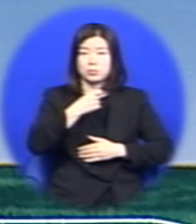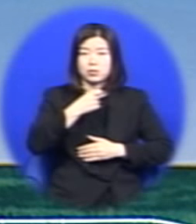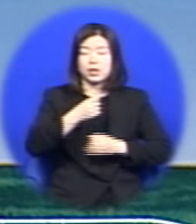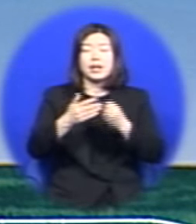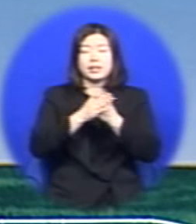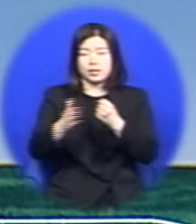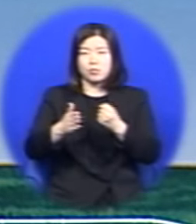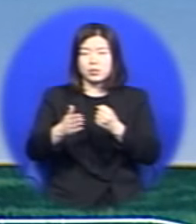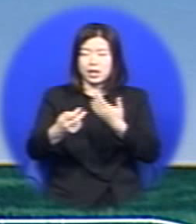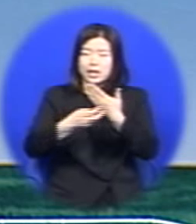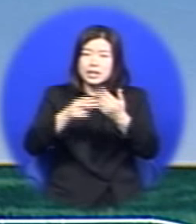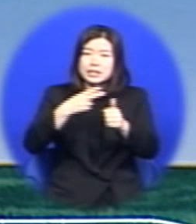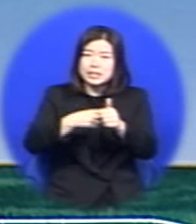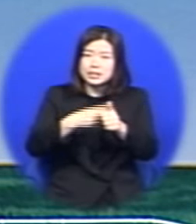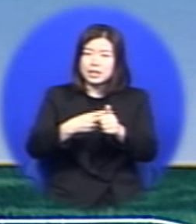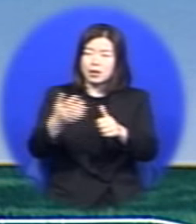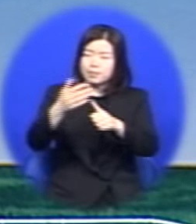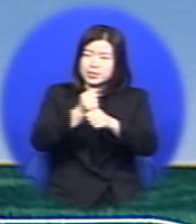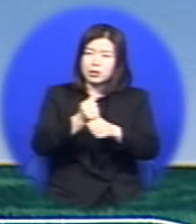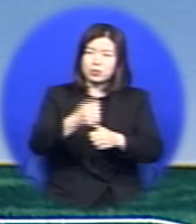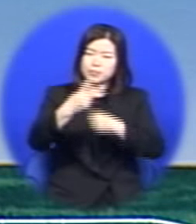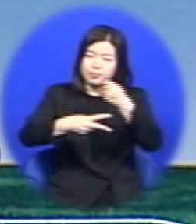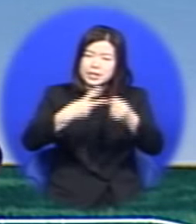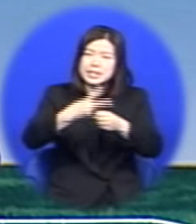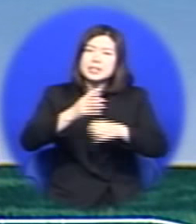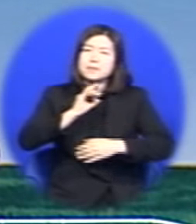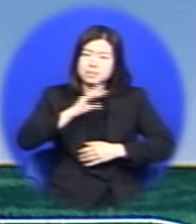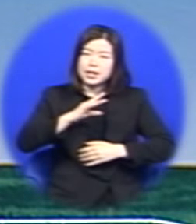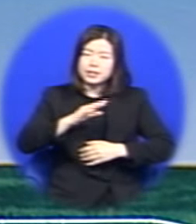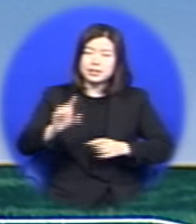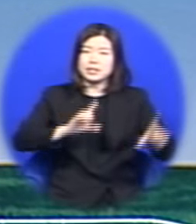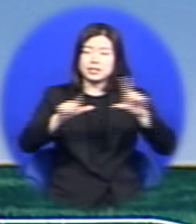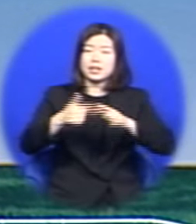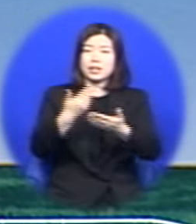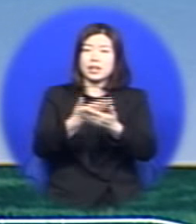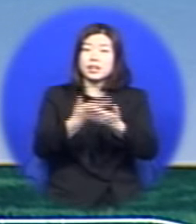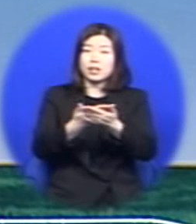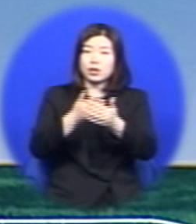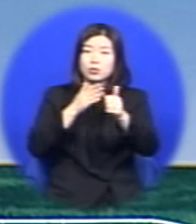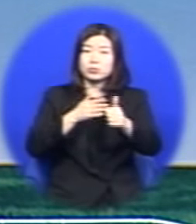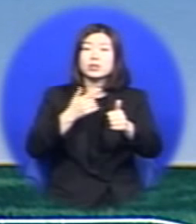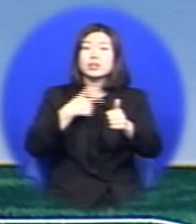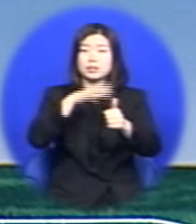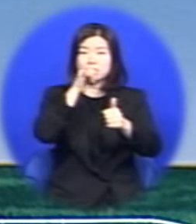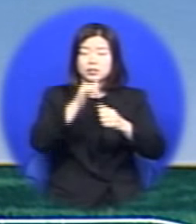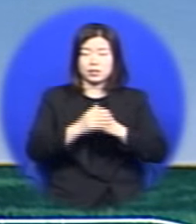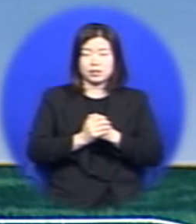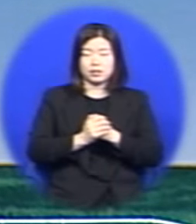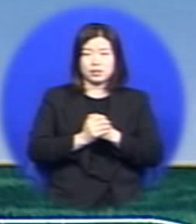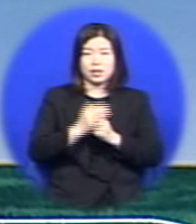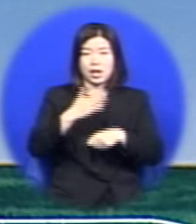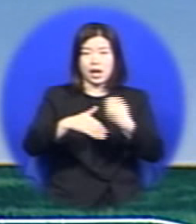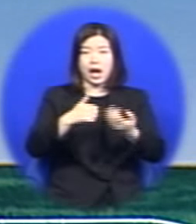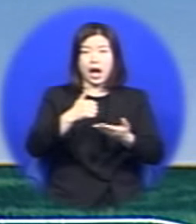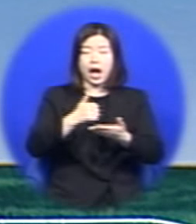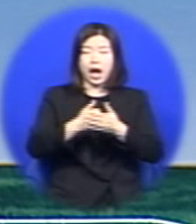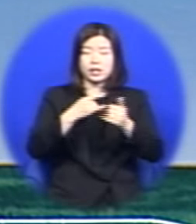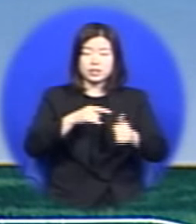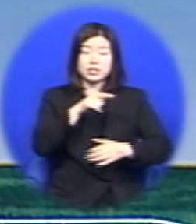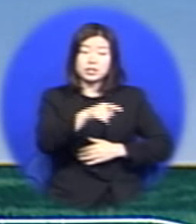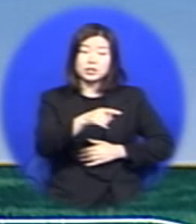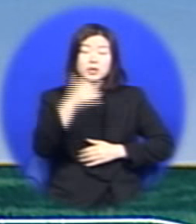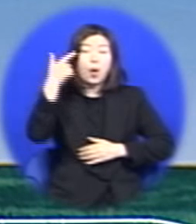붙잡고 2년은 살 수 있게 해달라고 그렇게 이야기를 했었다는 겁니다. 하나님께서 그 목사님의